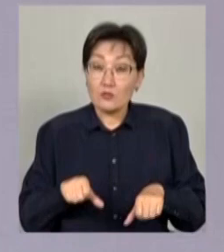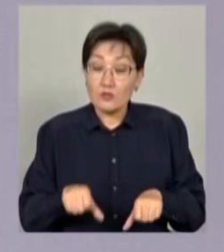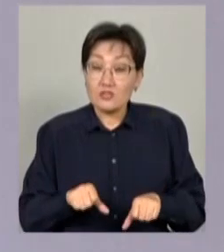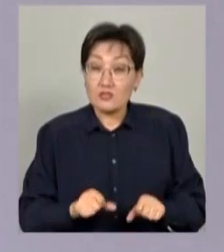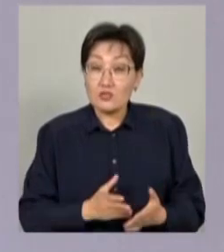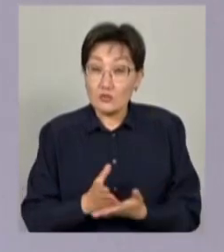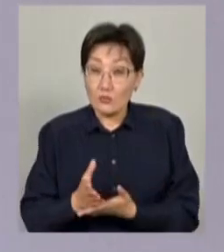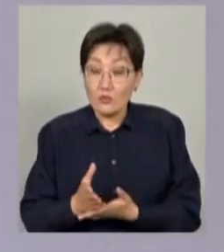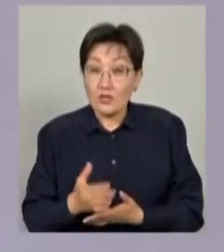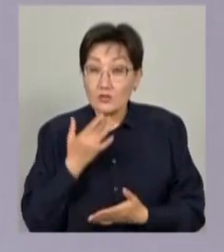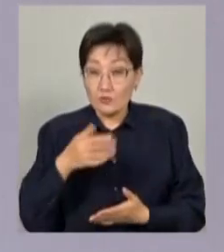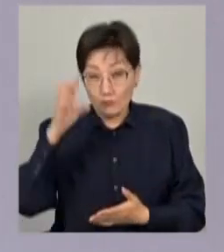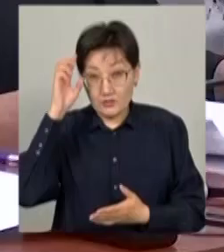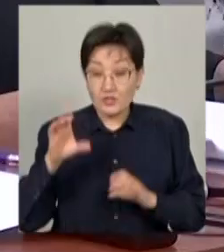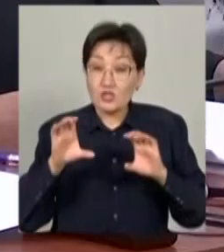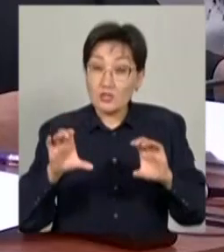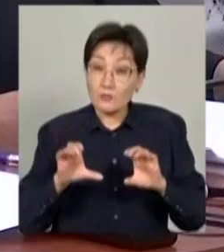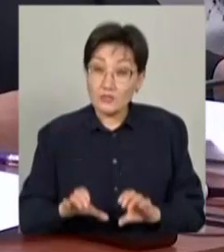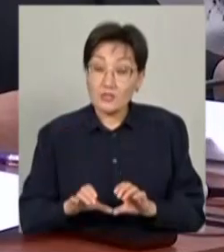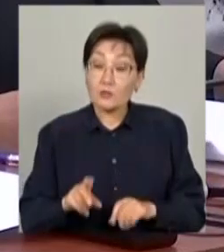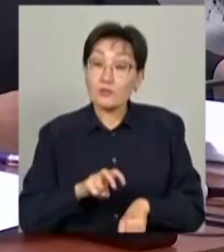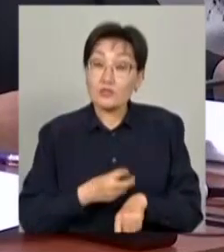salasındağı şet elderdin zanınaması